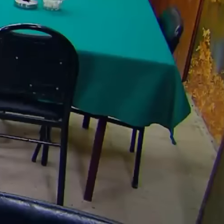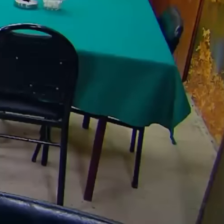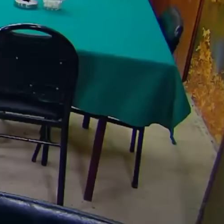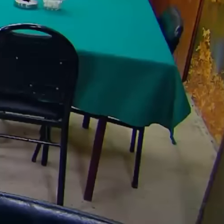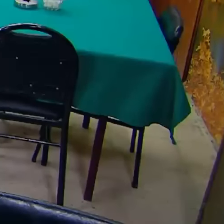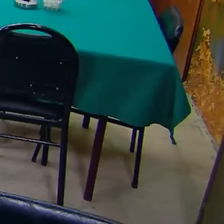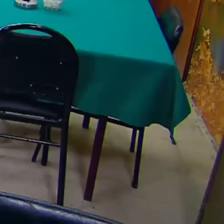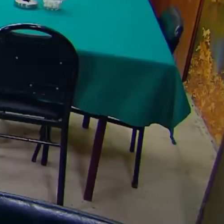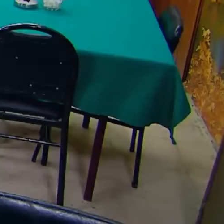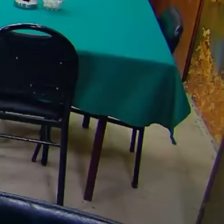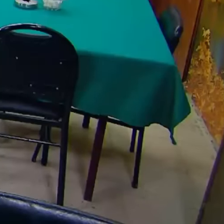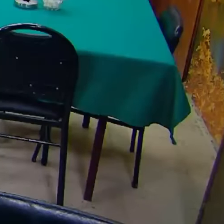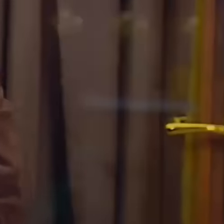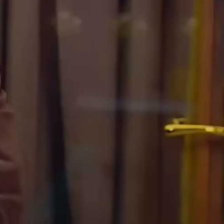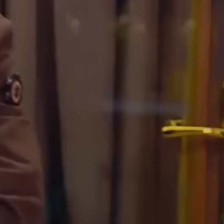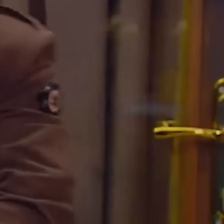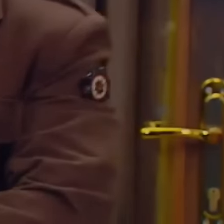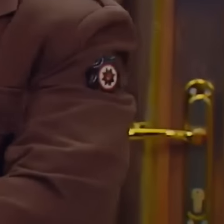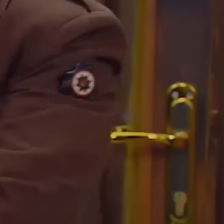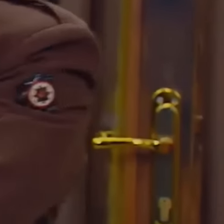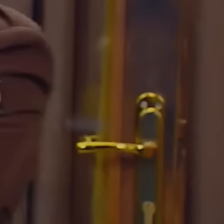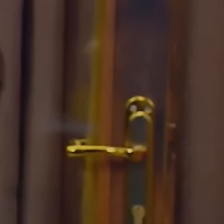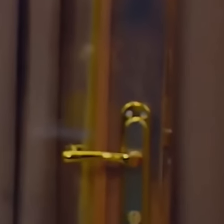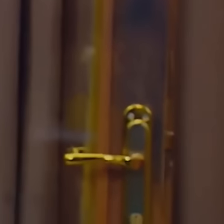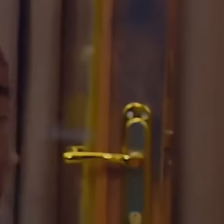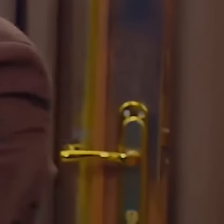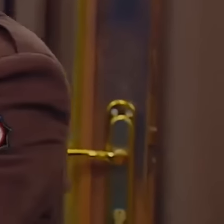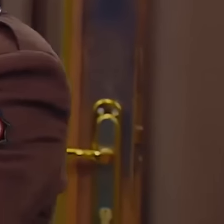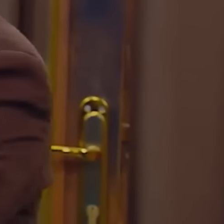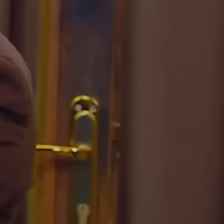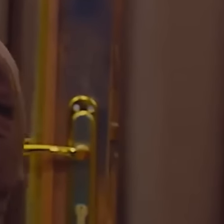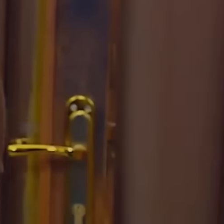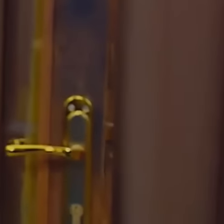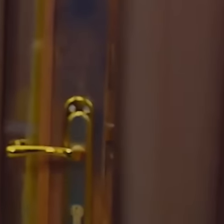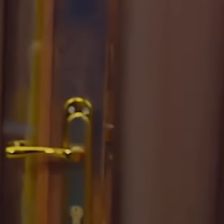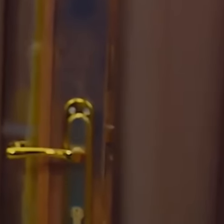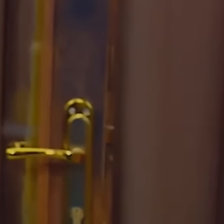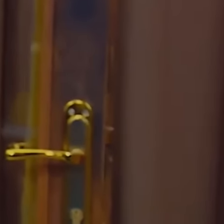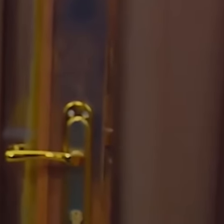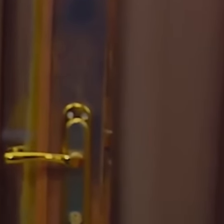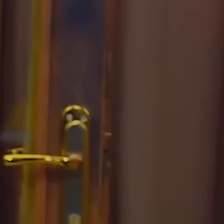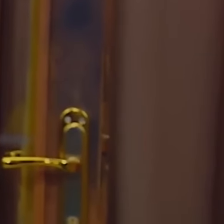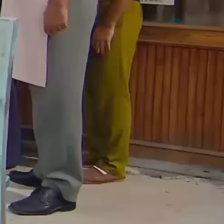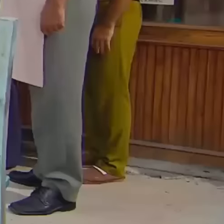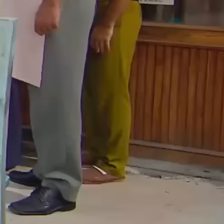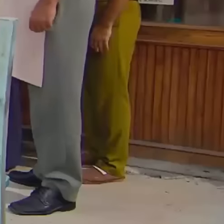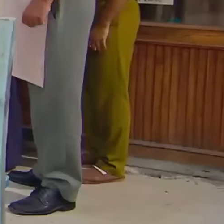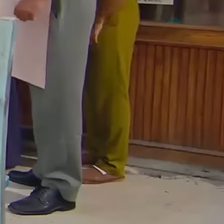Copu kolunun altına sıkıştırdı. Elini cinayeti çözen bir uzman havasında çenesine dayadı. Güya düşünüyor.